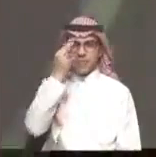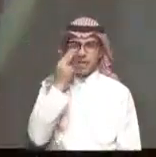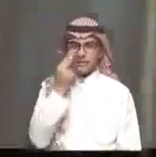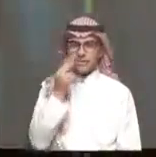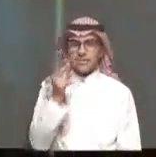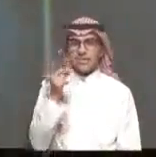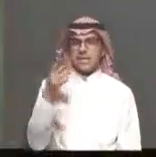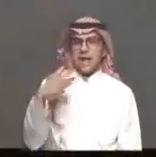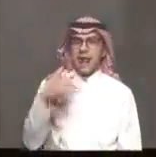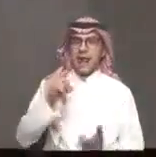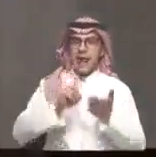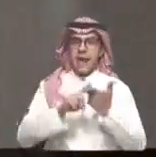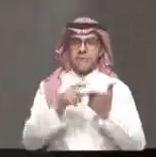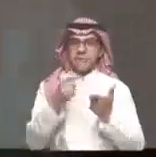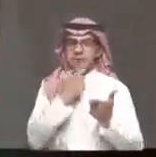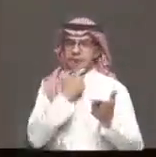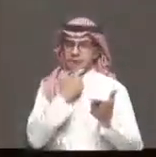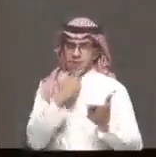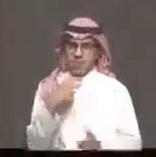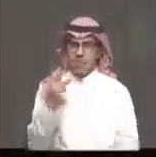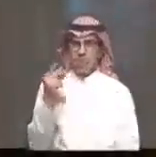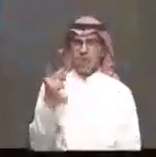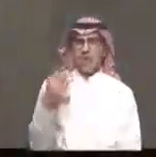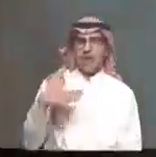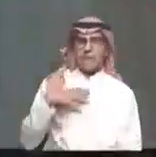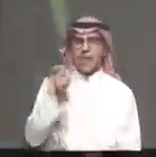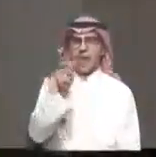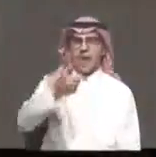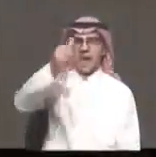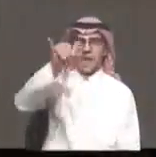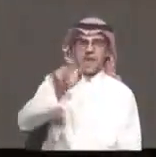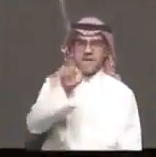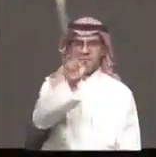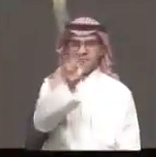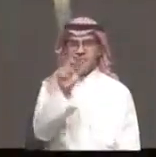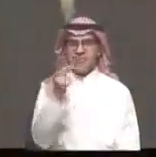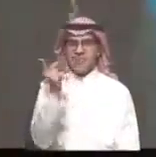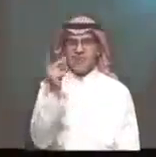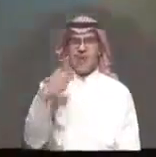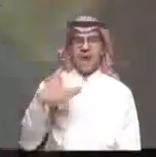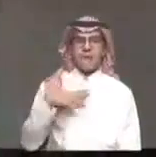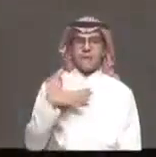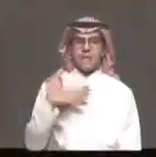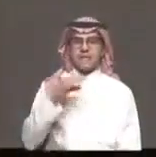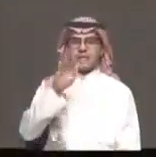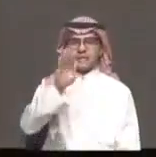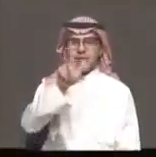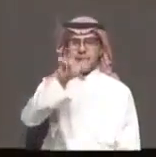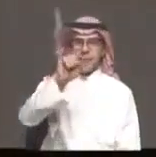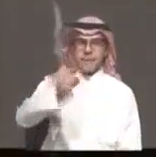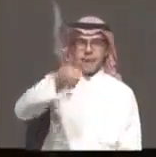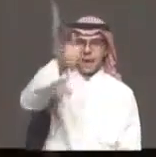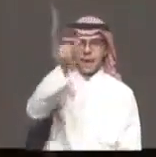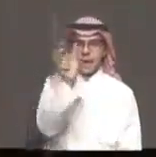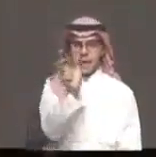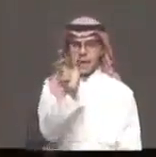نائب أمير منطقة الرياض وصاحب السمو الأمير نايف بن بندر بن عياف وصاحب السمو الملكي الأمير سلمان بن عبد